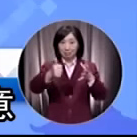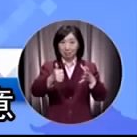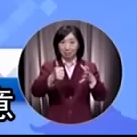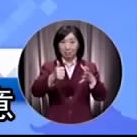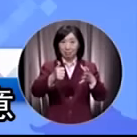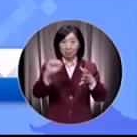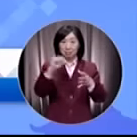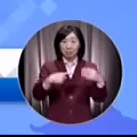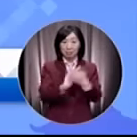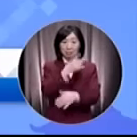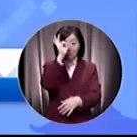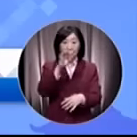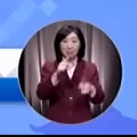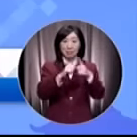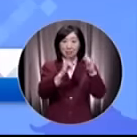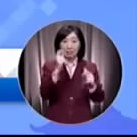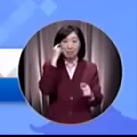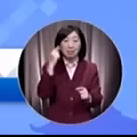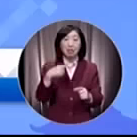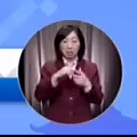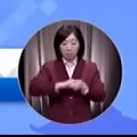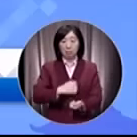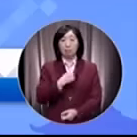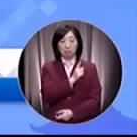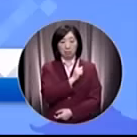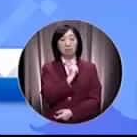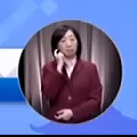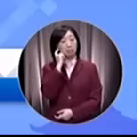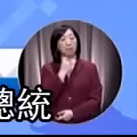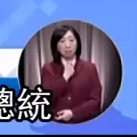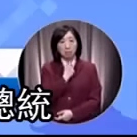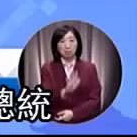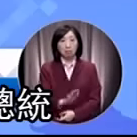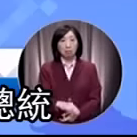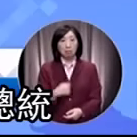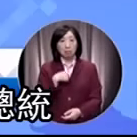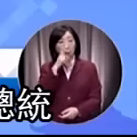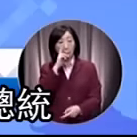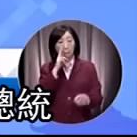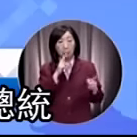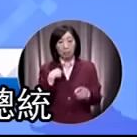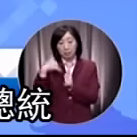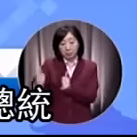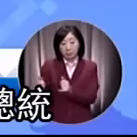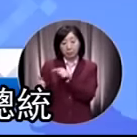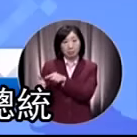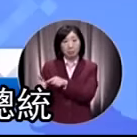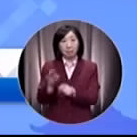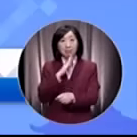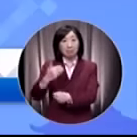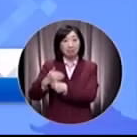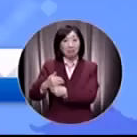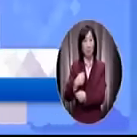一切看民意，要有自己的想法。在那一瞬间，我以为站在我旁边的是马总